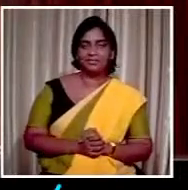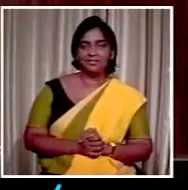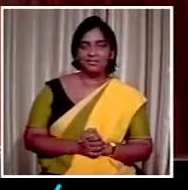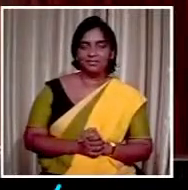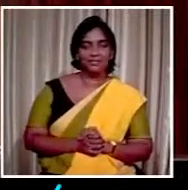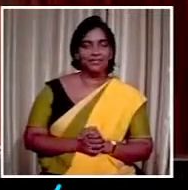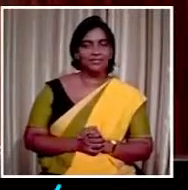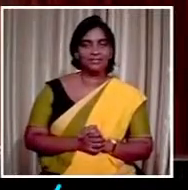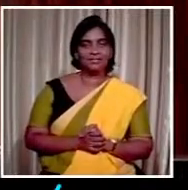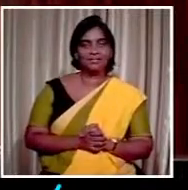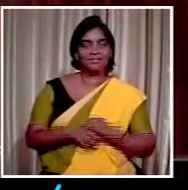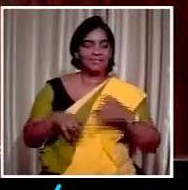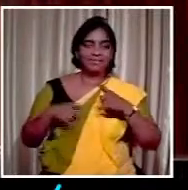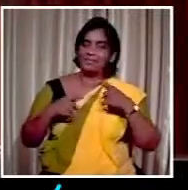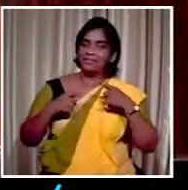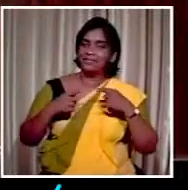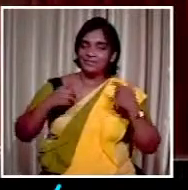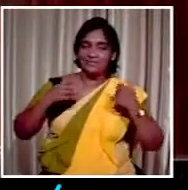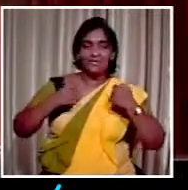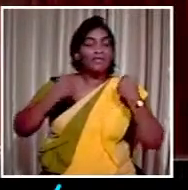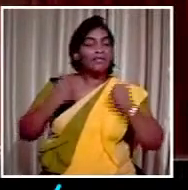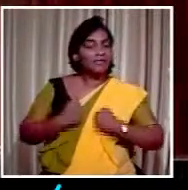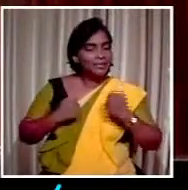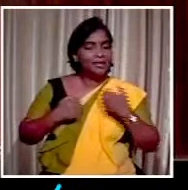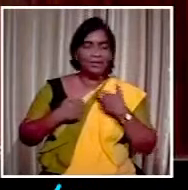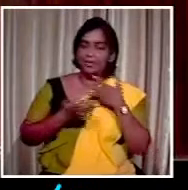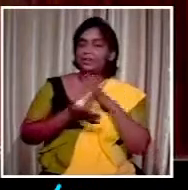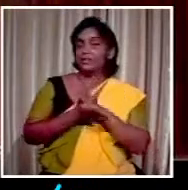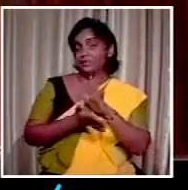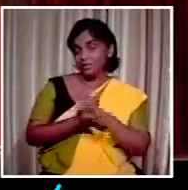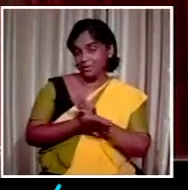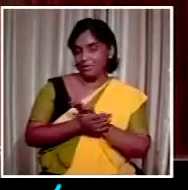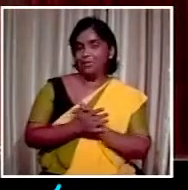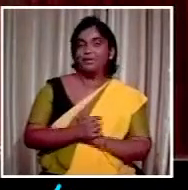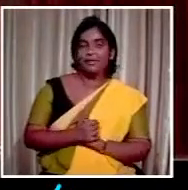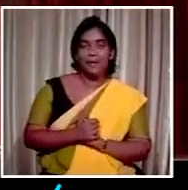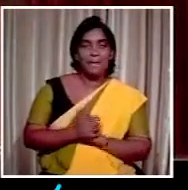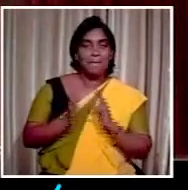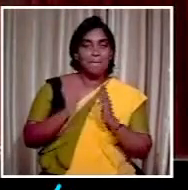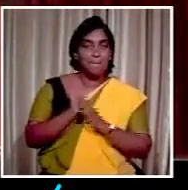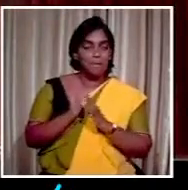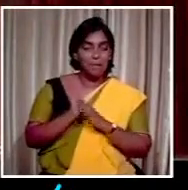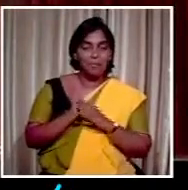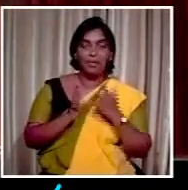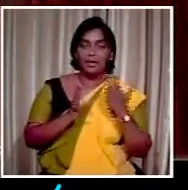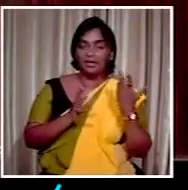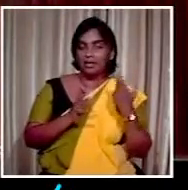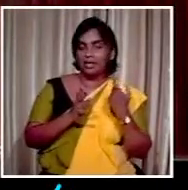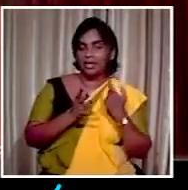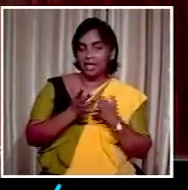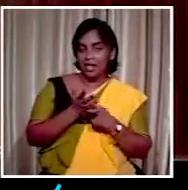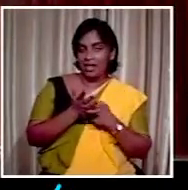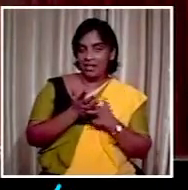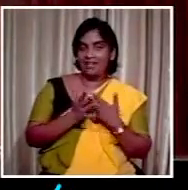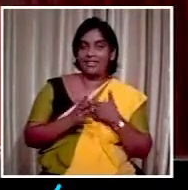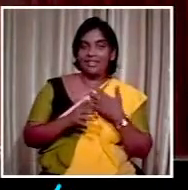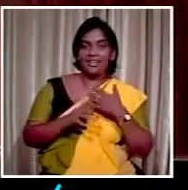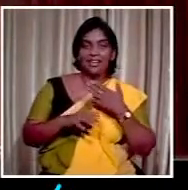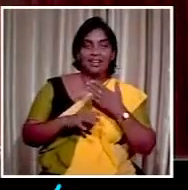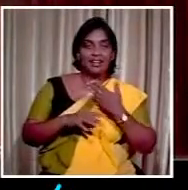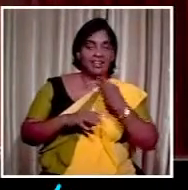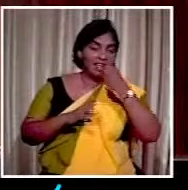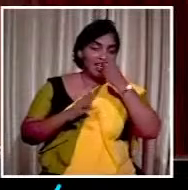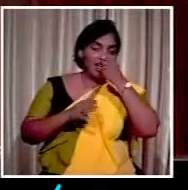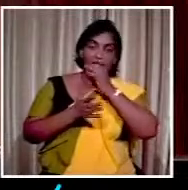Sabapati Tumani, mama satutu wenawa ada, madamulene Rajapaksa kenek nuwana, giruwapatwe